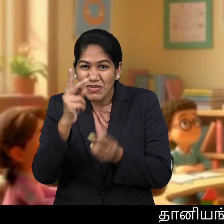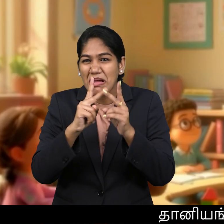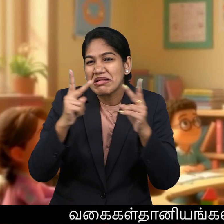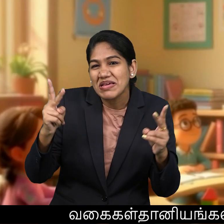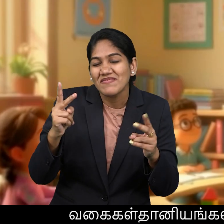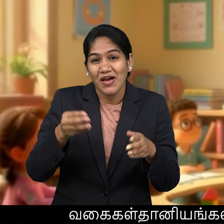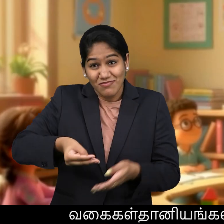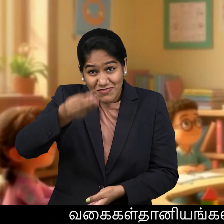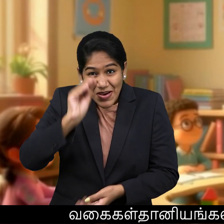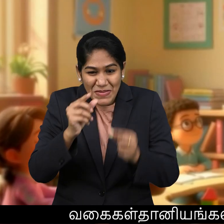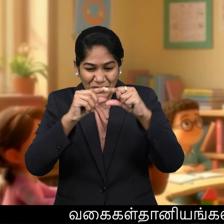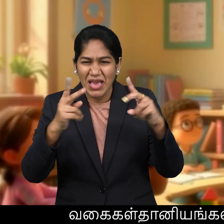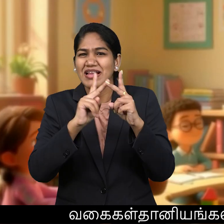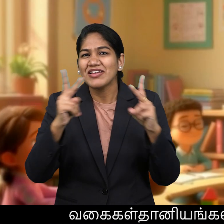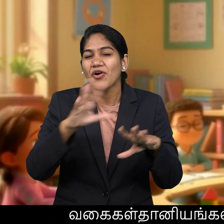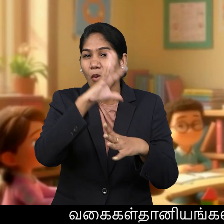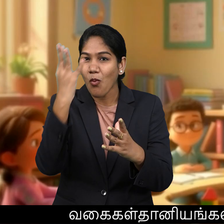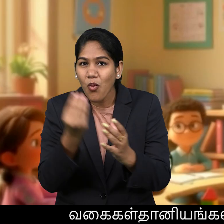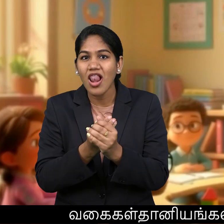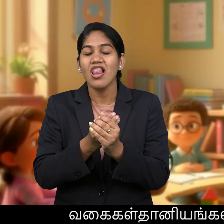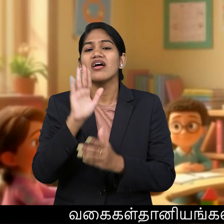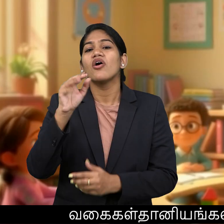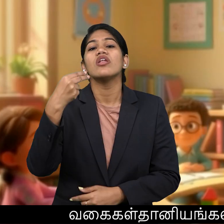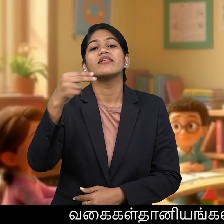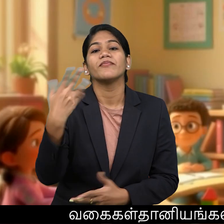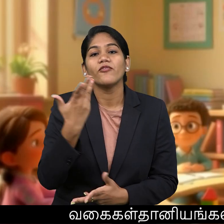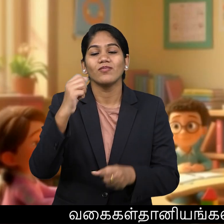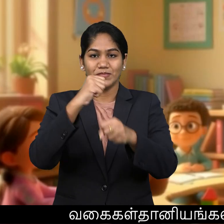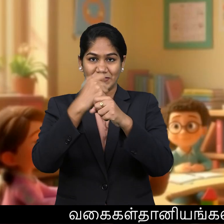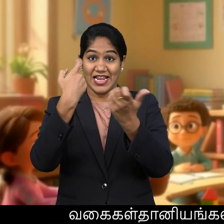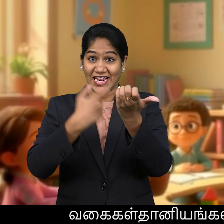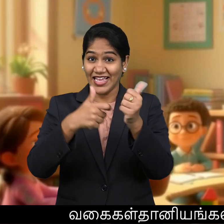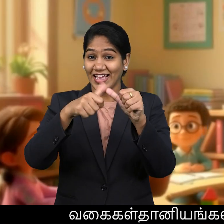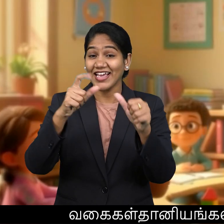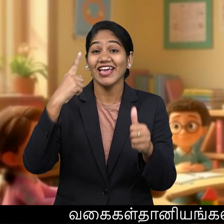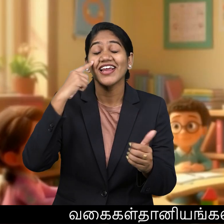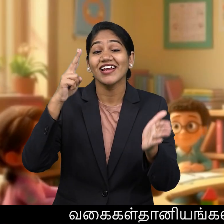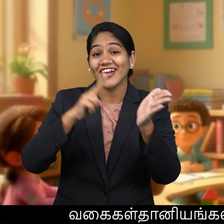தானியங்கள் மற்றும் பருப்பு வகைகள் தானியங்கள் என்று அழைக்கப்படுகின்றன.